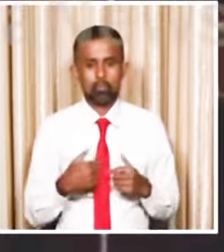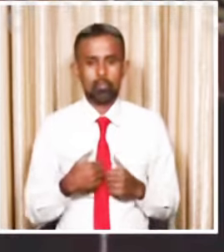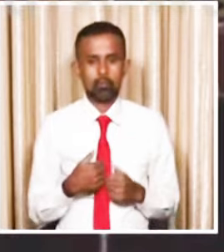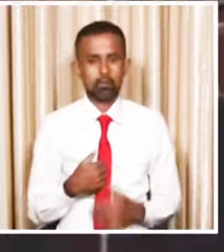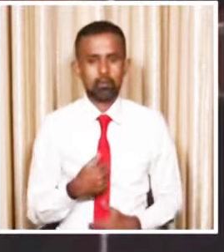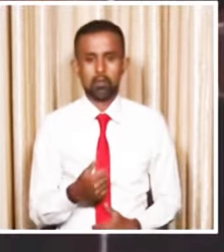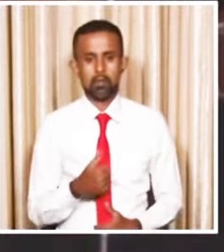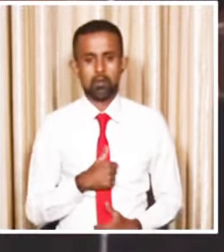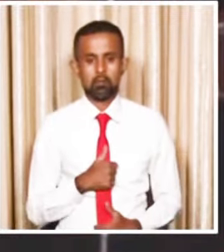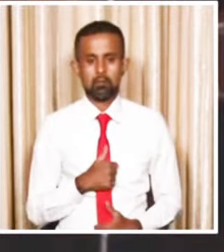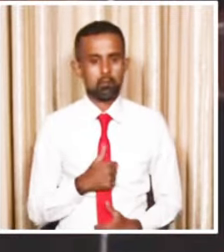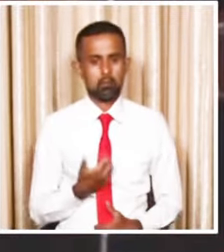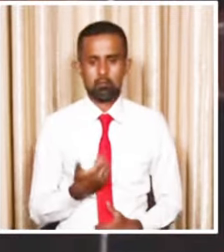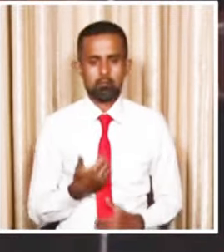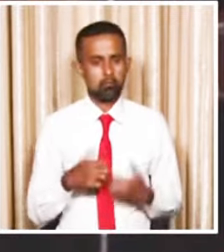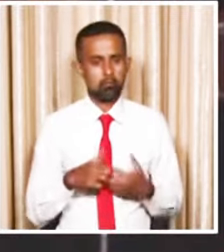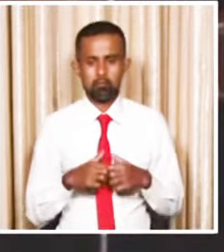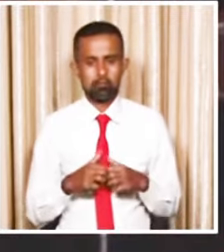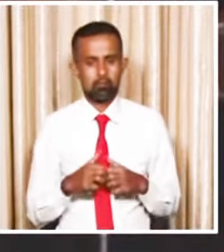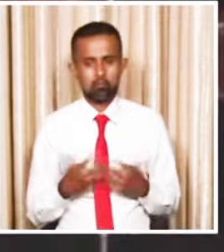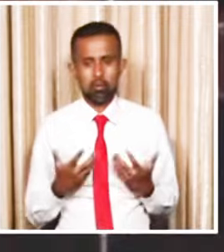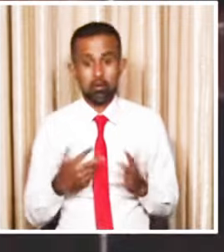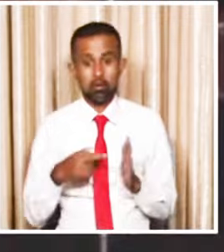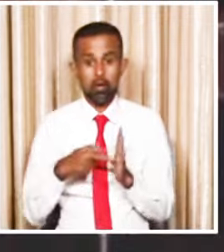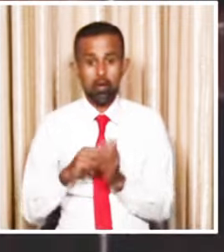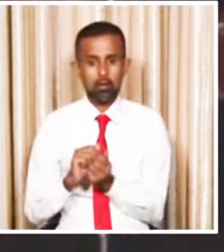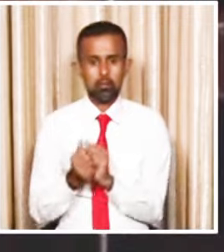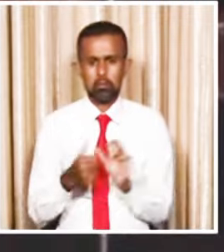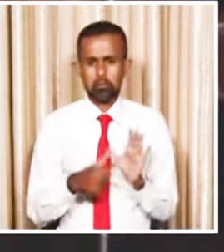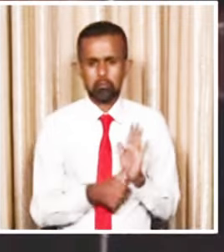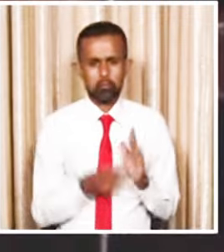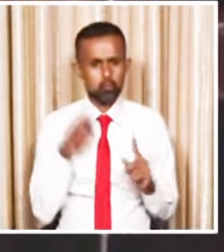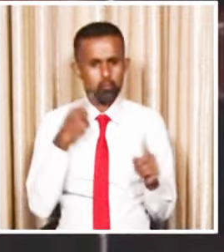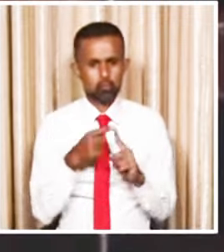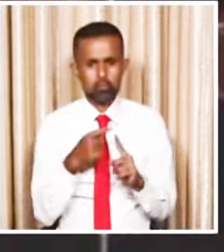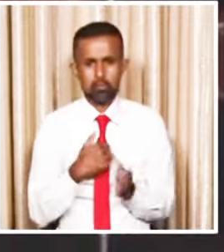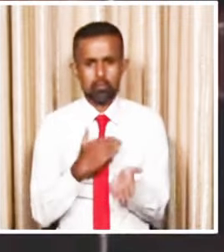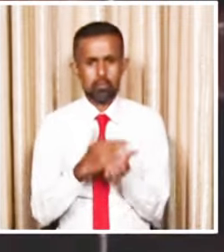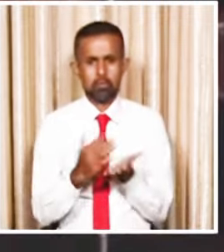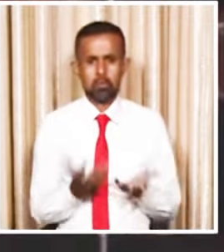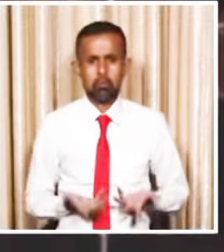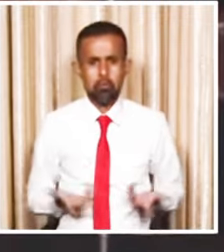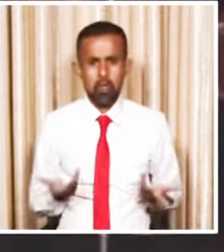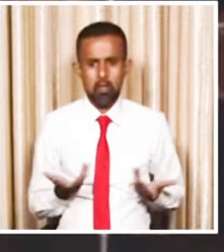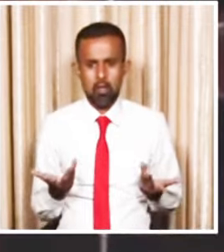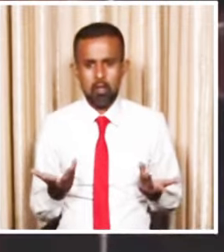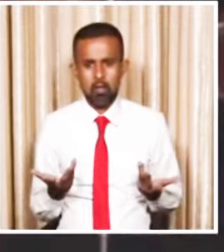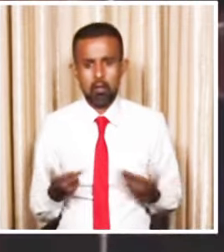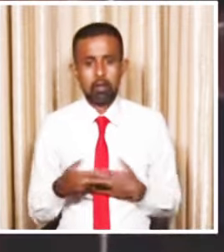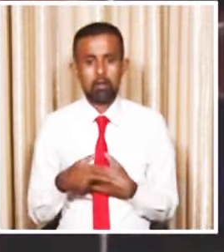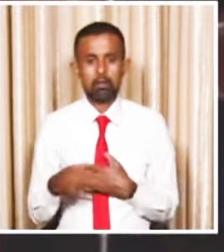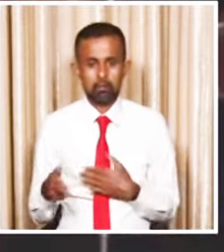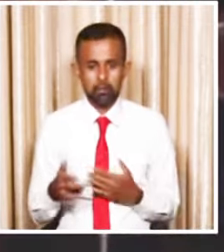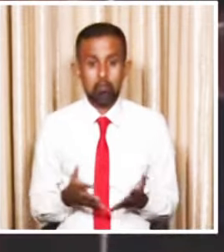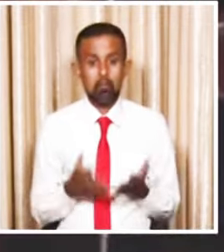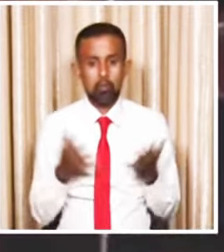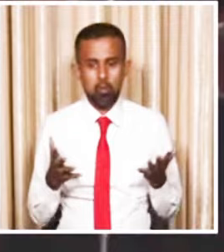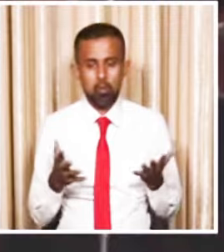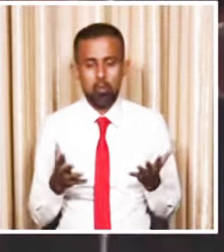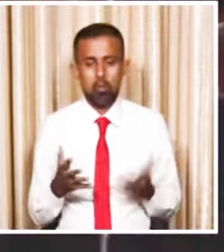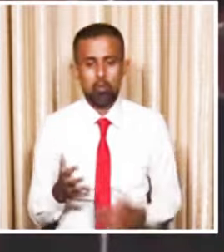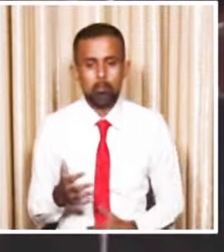విరోధతావ పలకరణి నెహె నవత్ ఆర్థిక పరివర్తన పనత సంబంధి అపిట సహాయ దేనట బెరి హేతు గణనావక్ తీబెనవా కీల